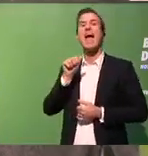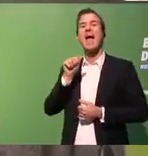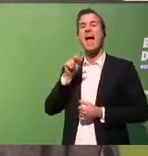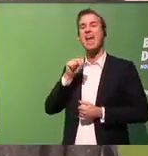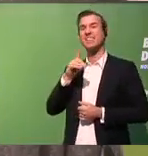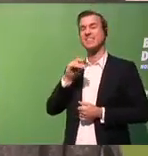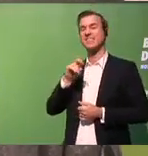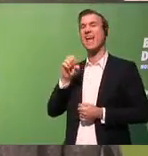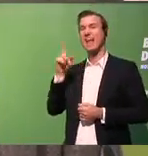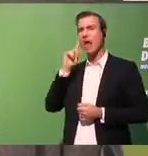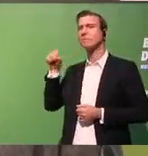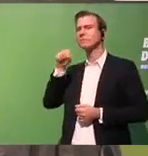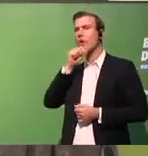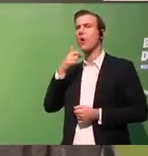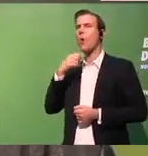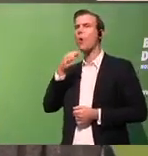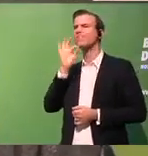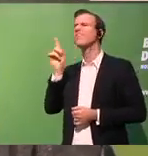Rotwein, glaube ich.